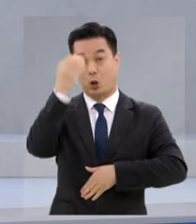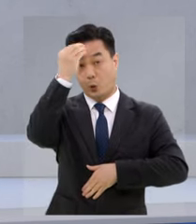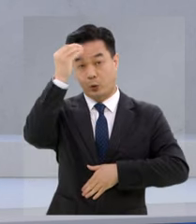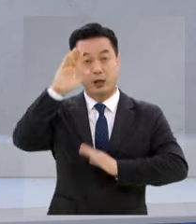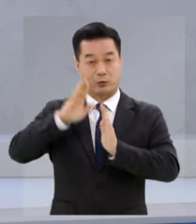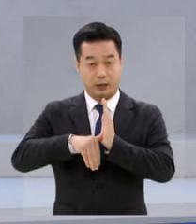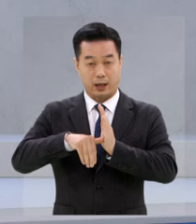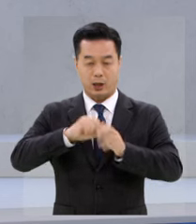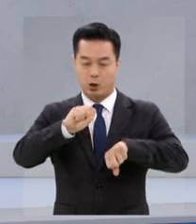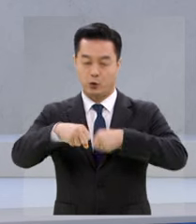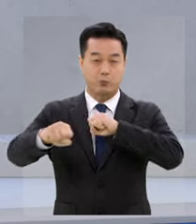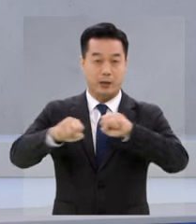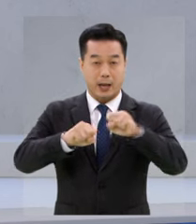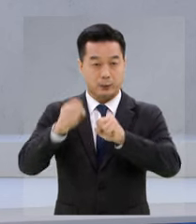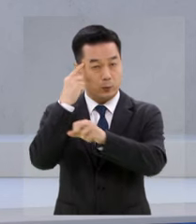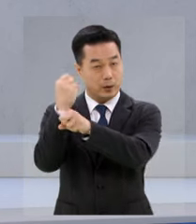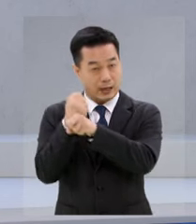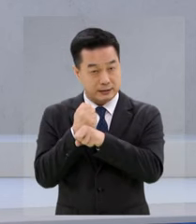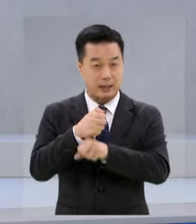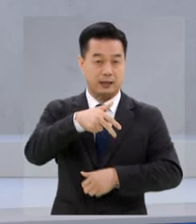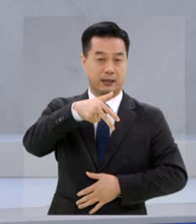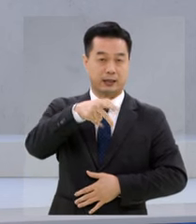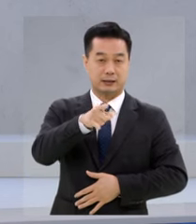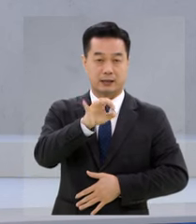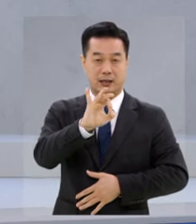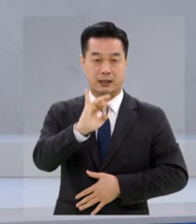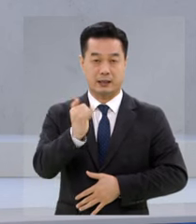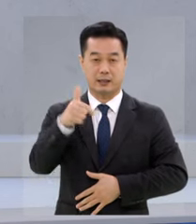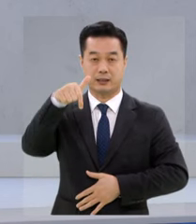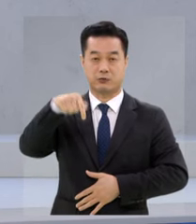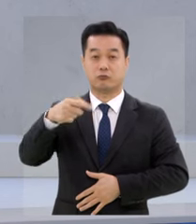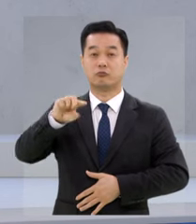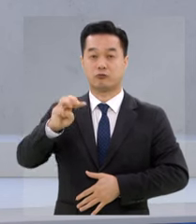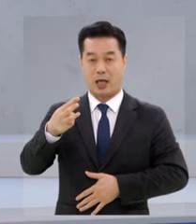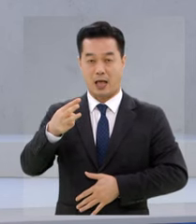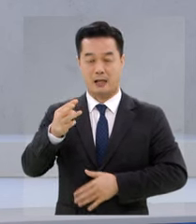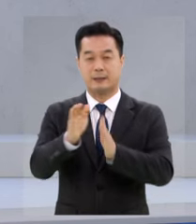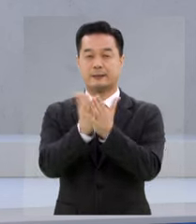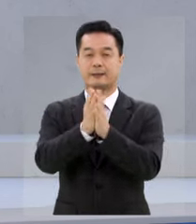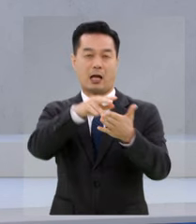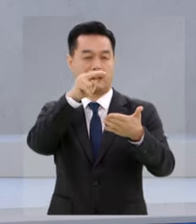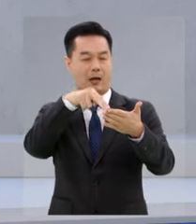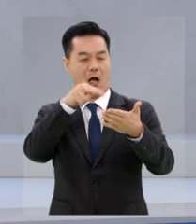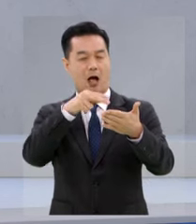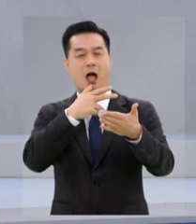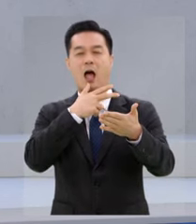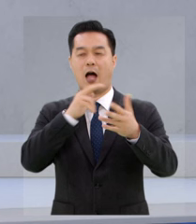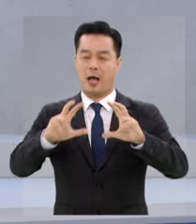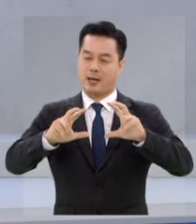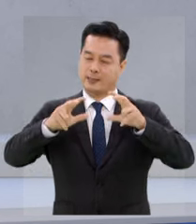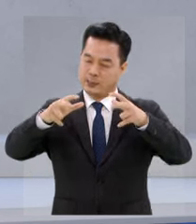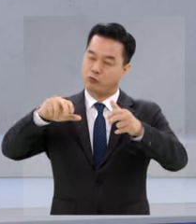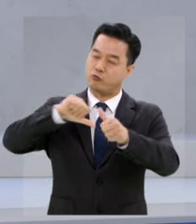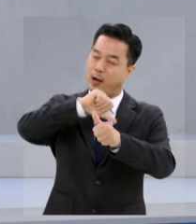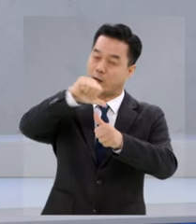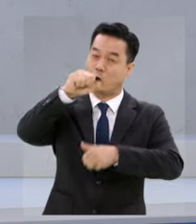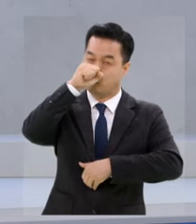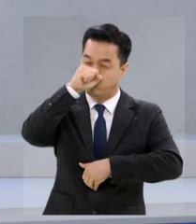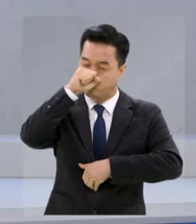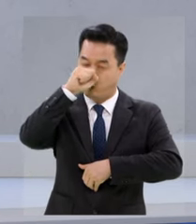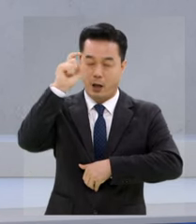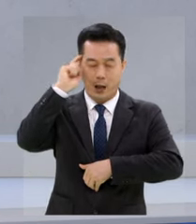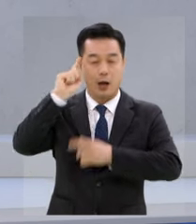동물행동학자 재인 구달의 전기를 읽으면서 지구환경에 관심을 갖게 됐고 인생의 방향을 정하게